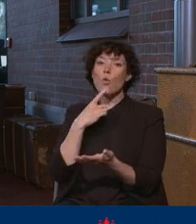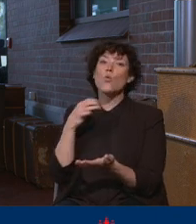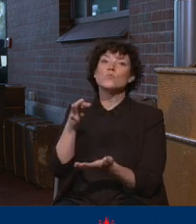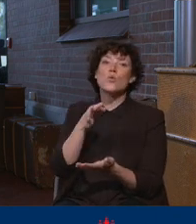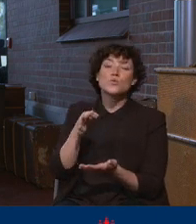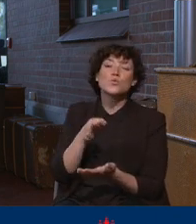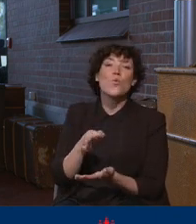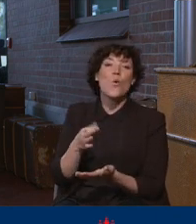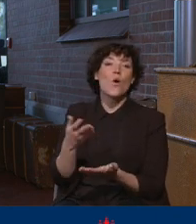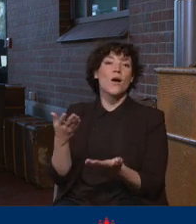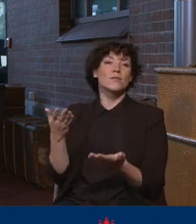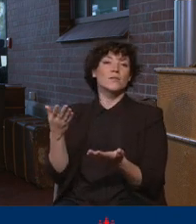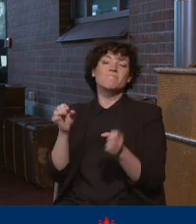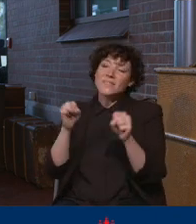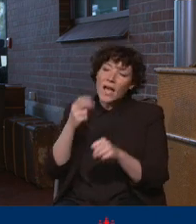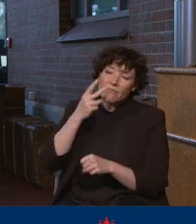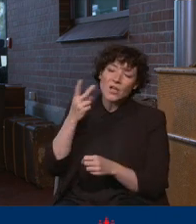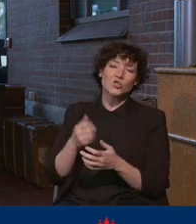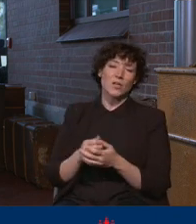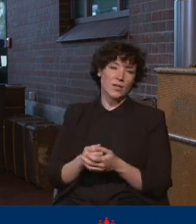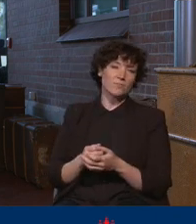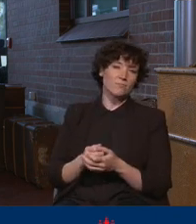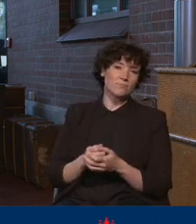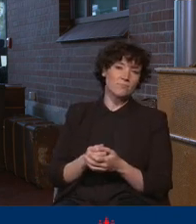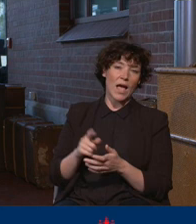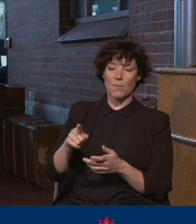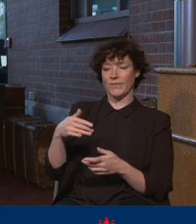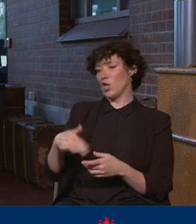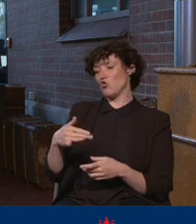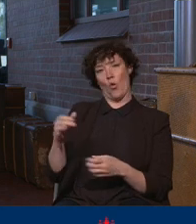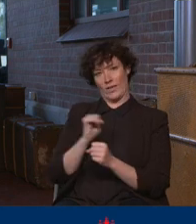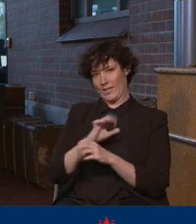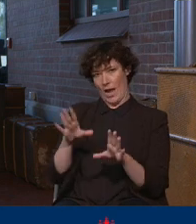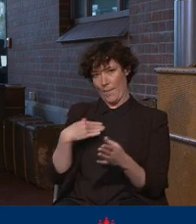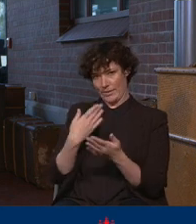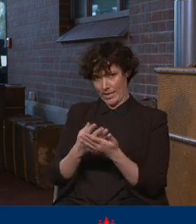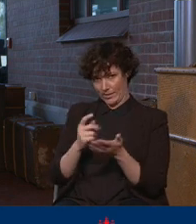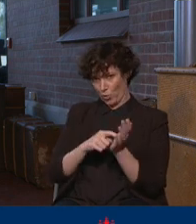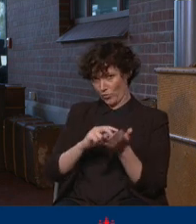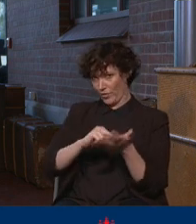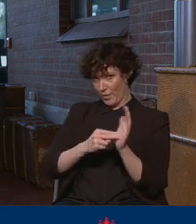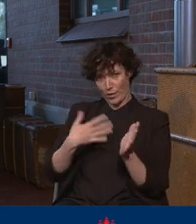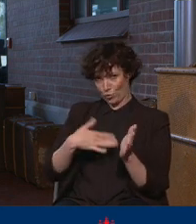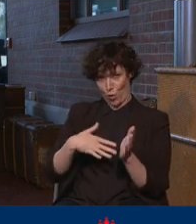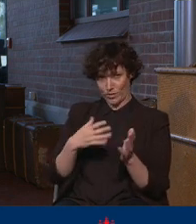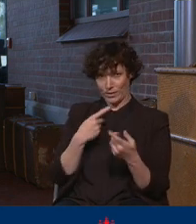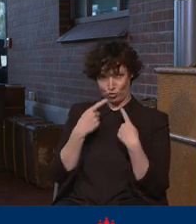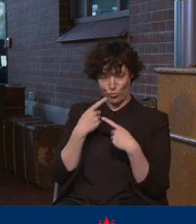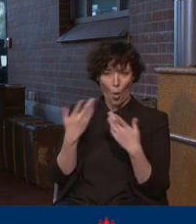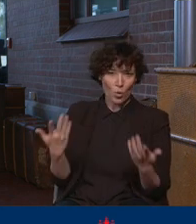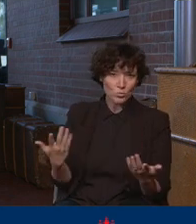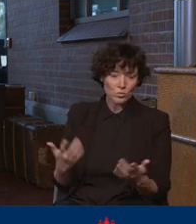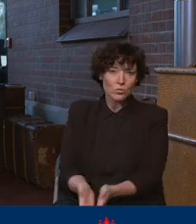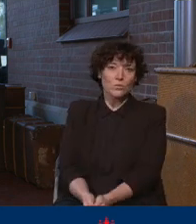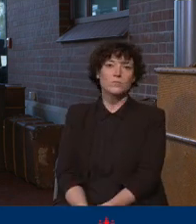wenn antworten die kann ich verstehen aber die waren noch nicht unser gegenstand in der planung vielen dank ich habe hier vorne auch dazu